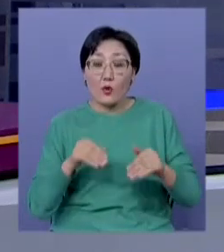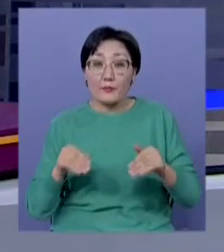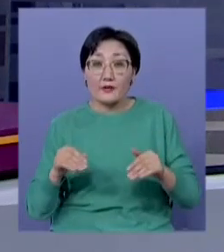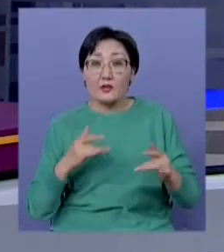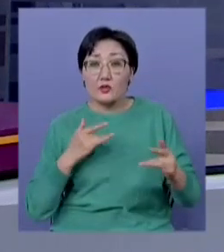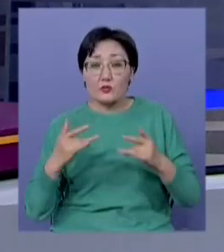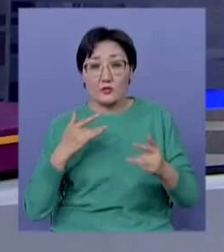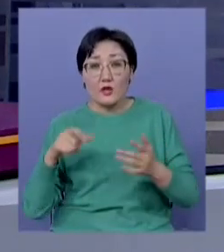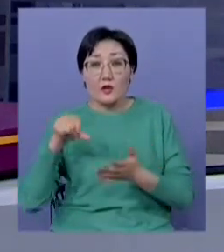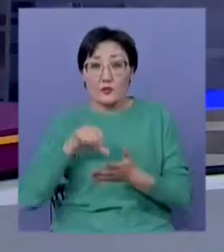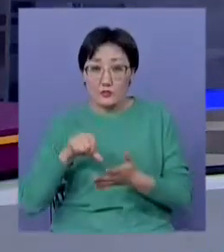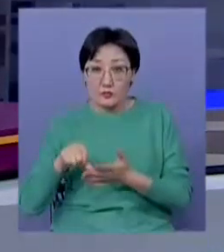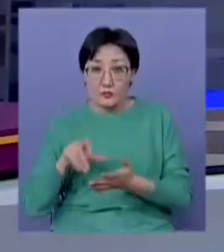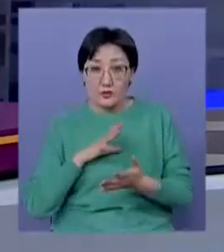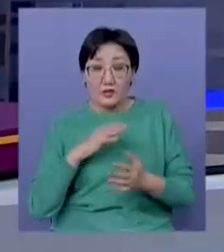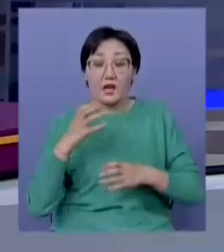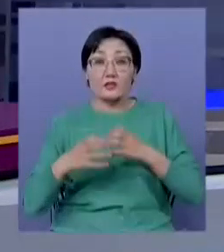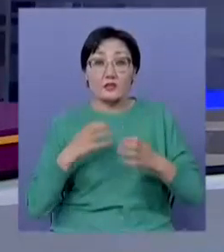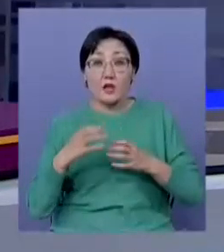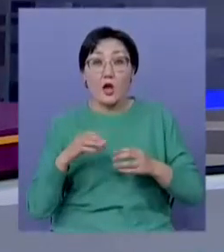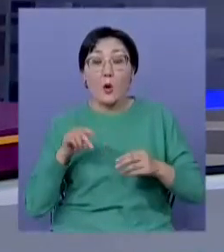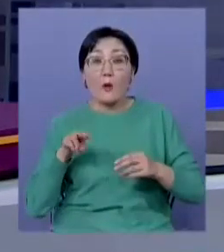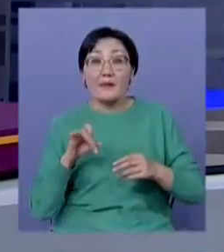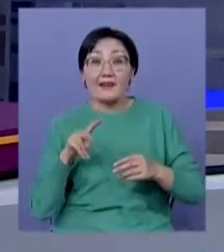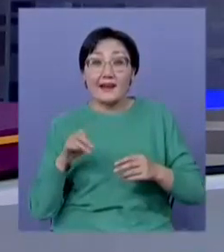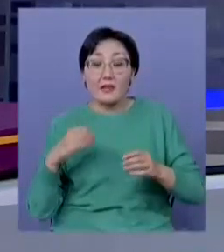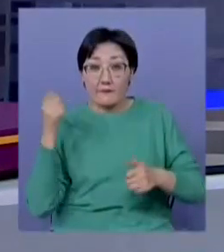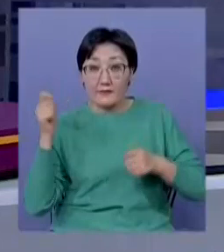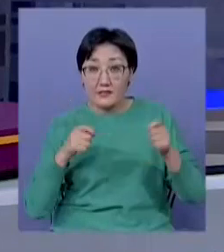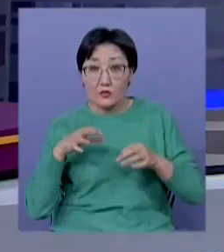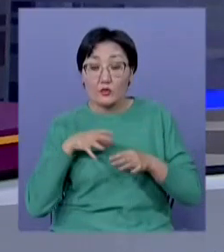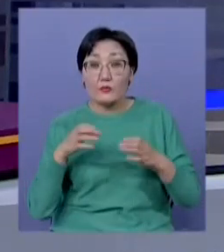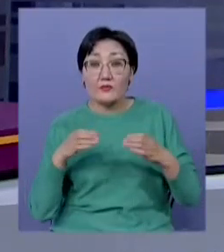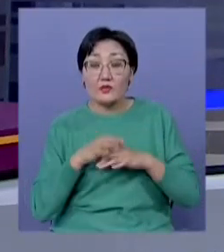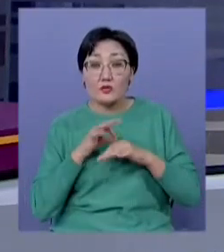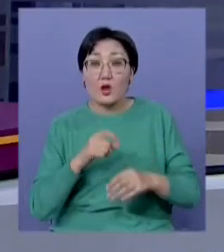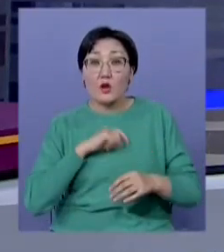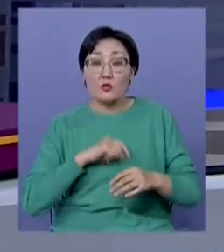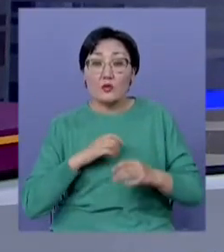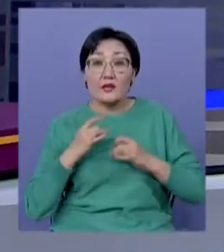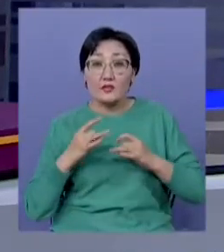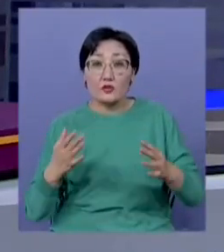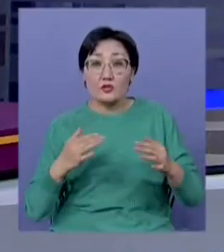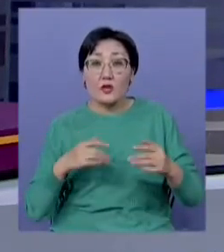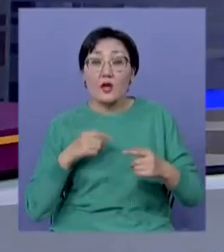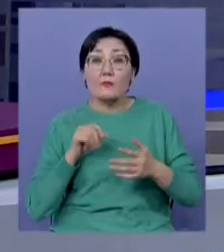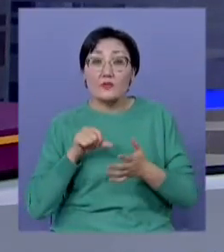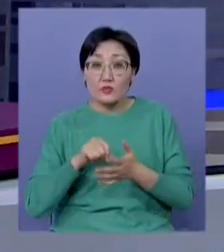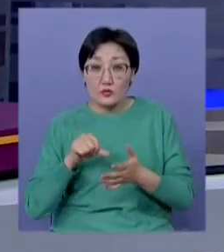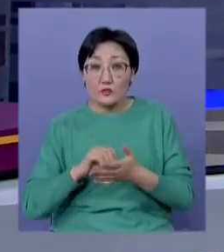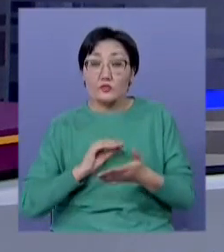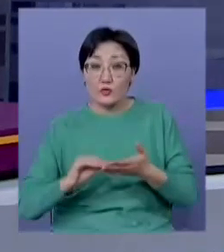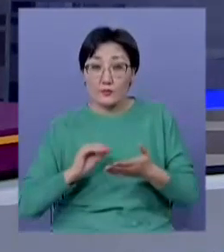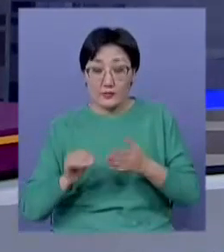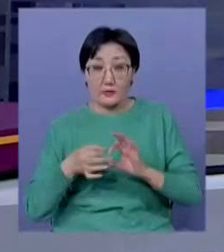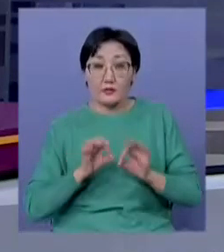солистері әннен шашу шашты. Халықаралық опералия фестивалі аясында ұйымдастырылған рухани кештің сән салтанаты туралы әріптесім